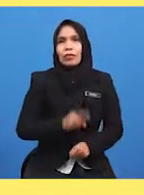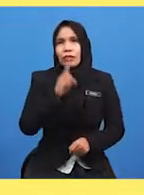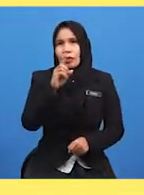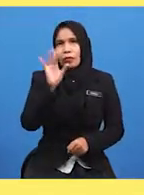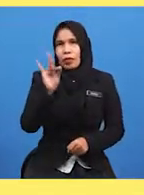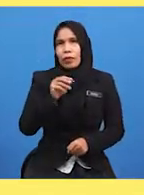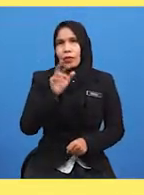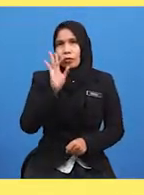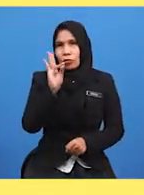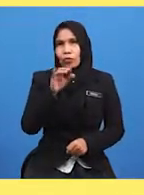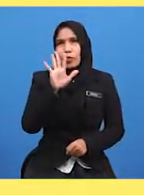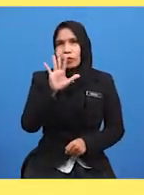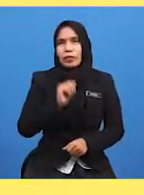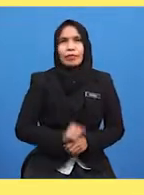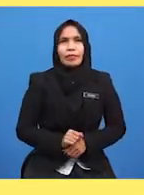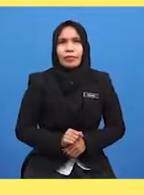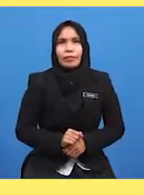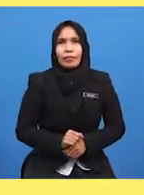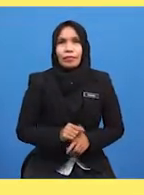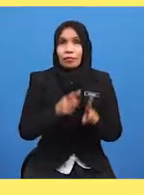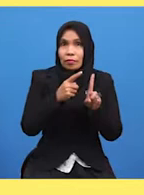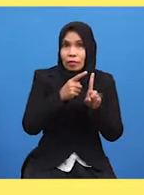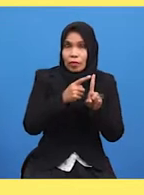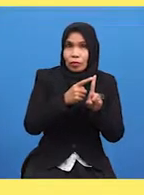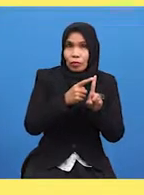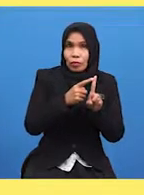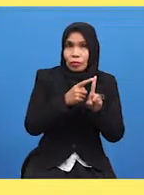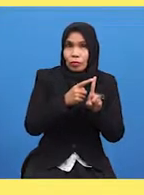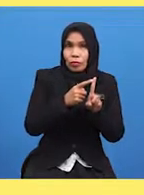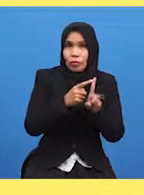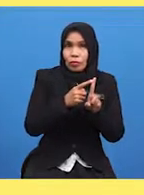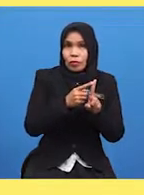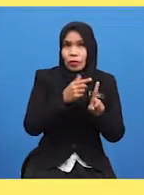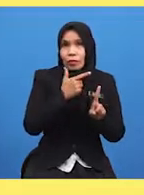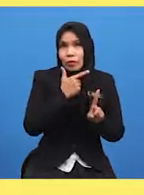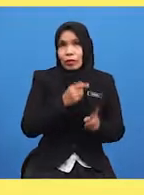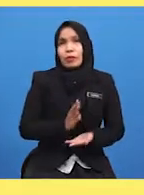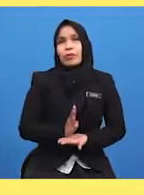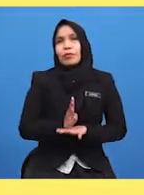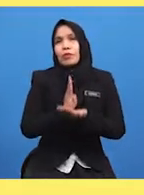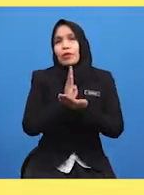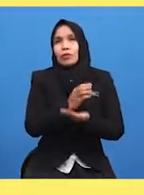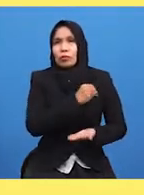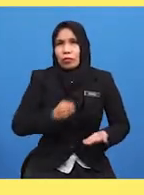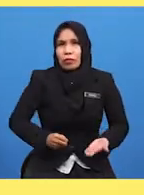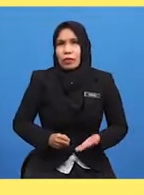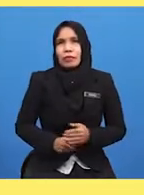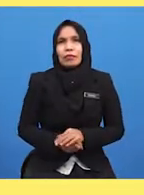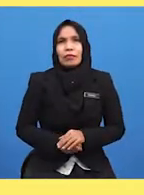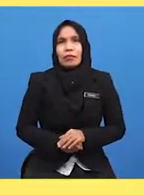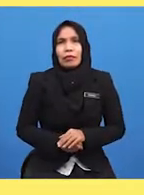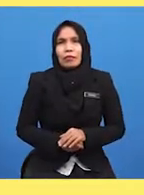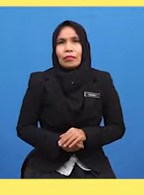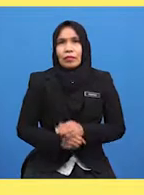melalui perjanjian ini British membantu Sultan Selangor ia memerintah Negeri Jazz country